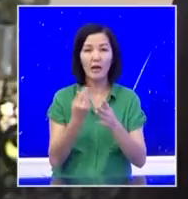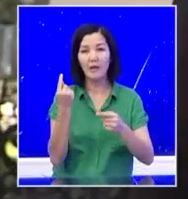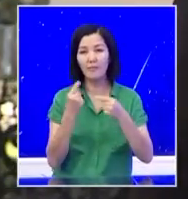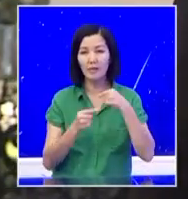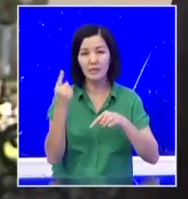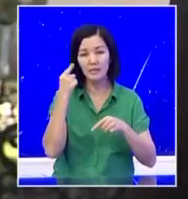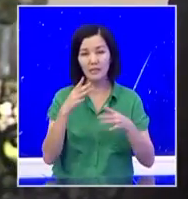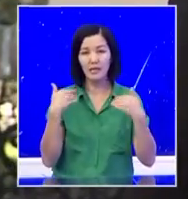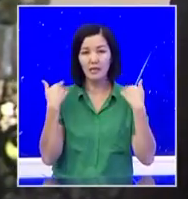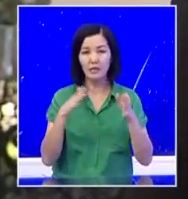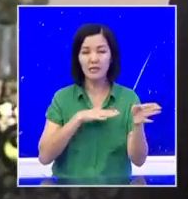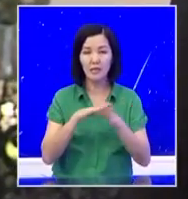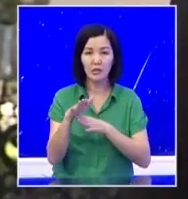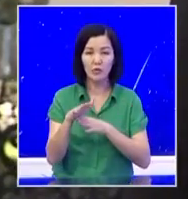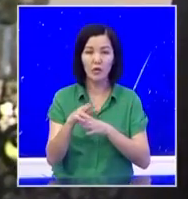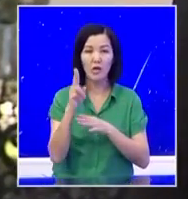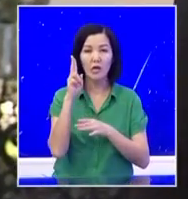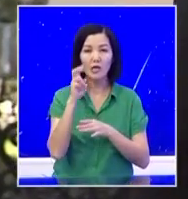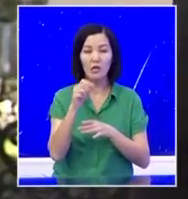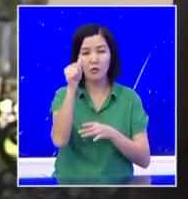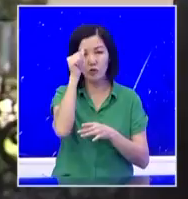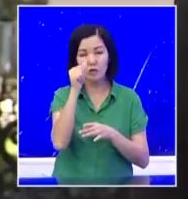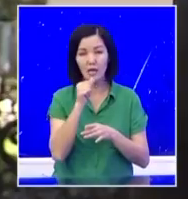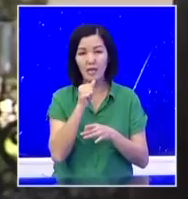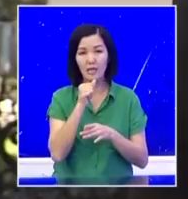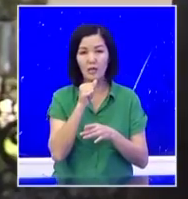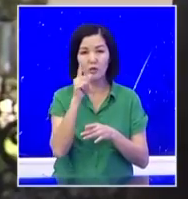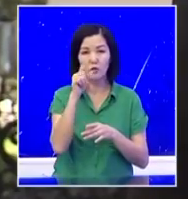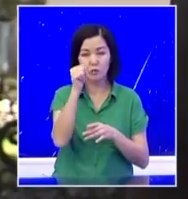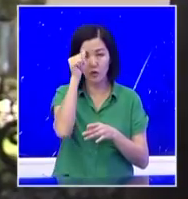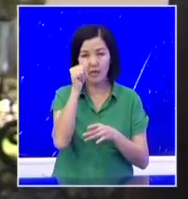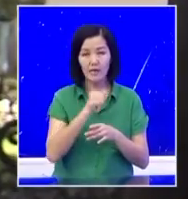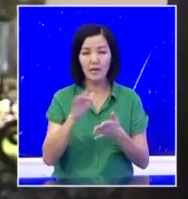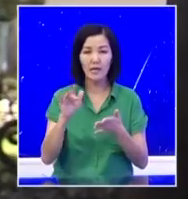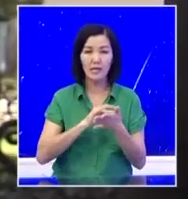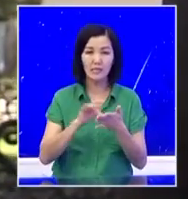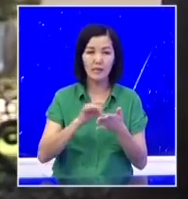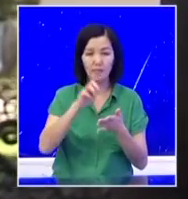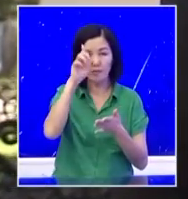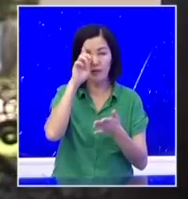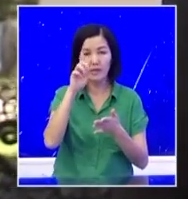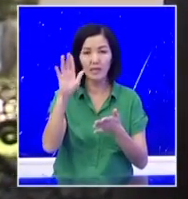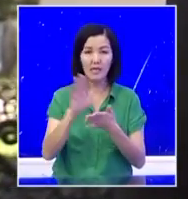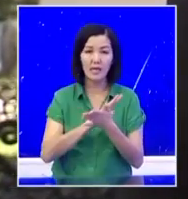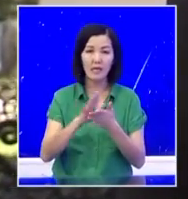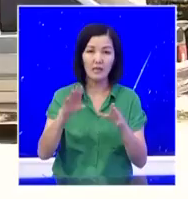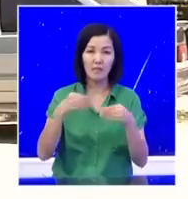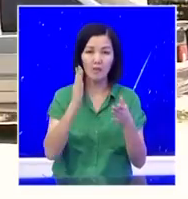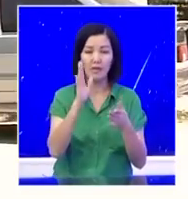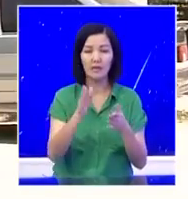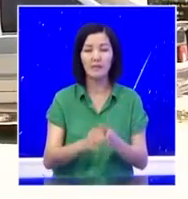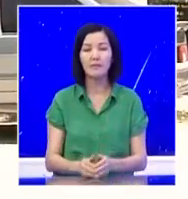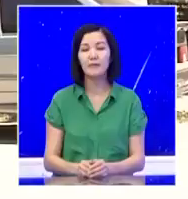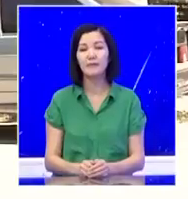идеяларды іске асыруға 200 айлық, 100 айлық есептік көрсеткіштегі мемлекет қайтарымсыз гранттар беріледі.